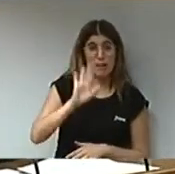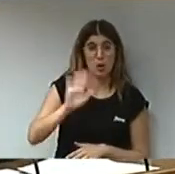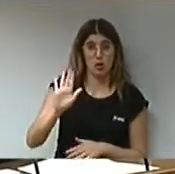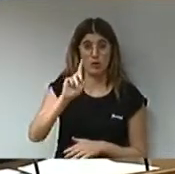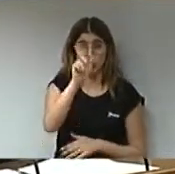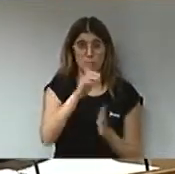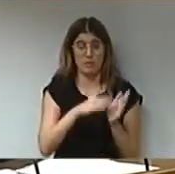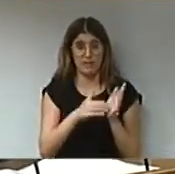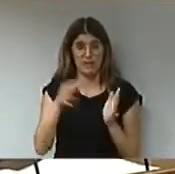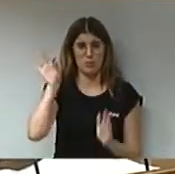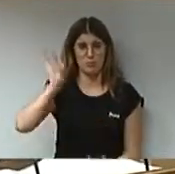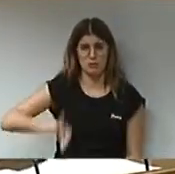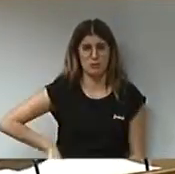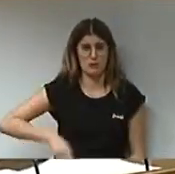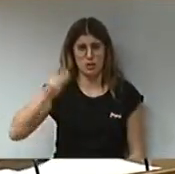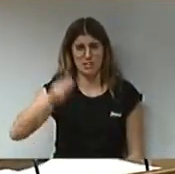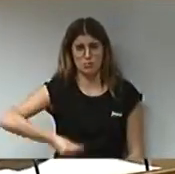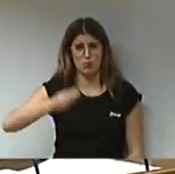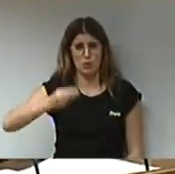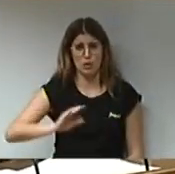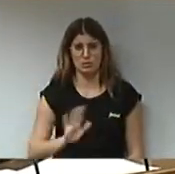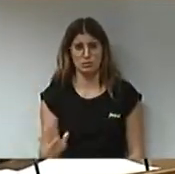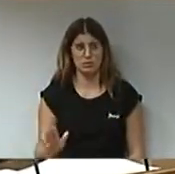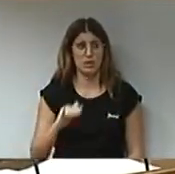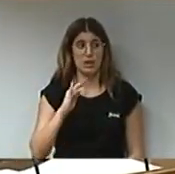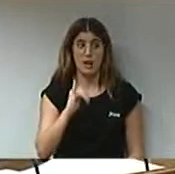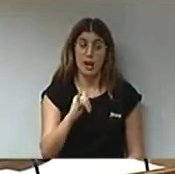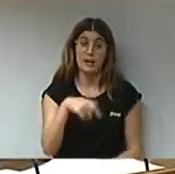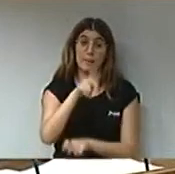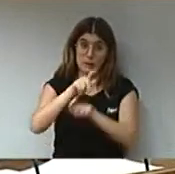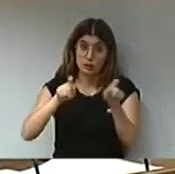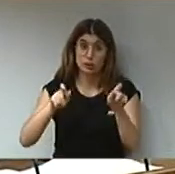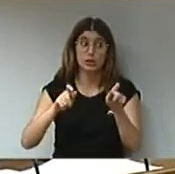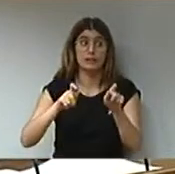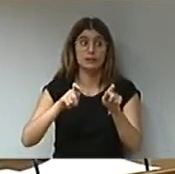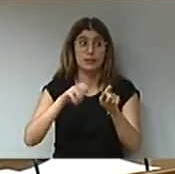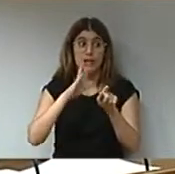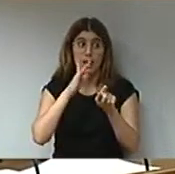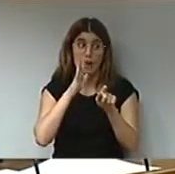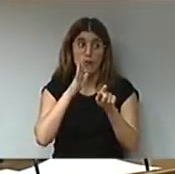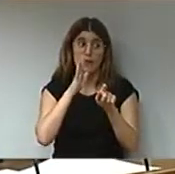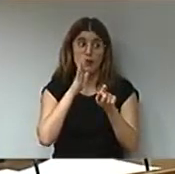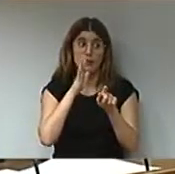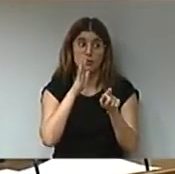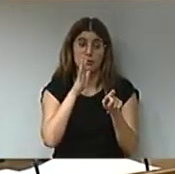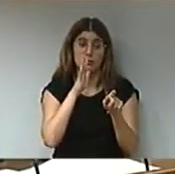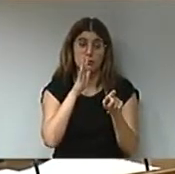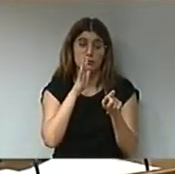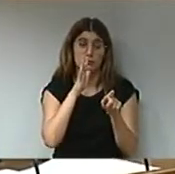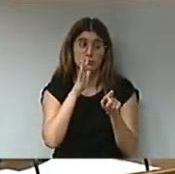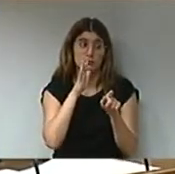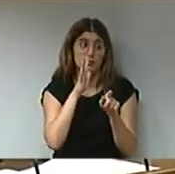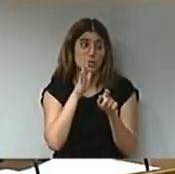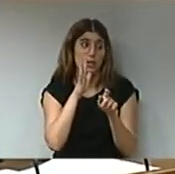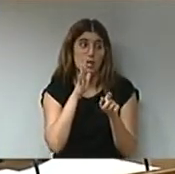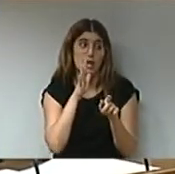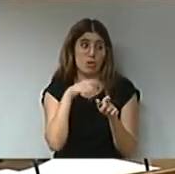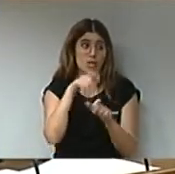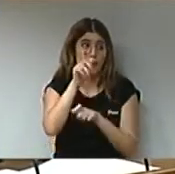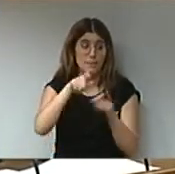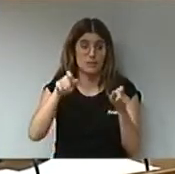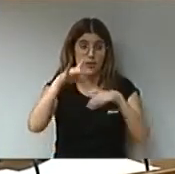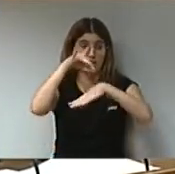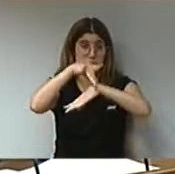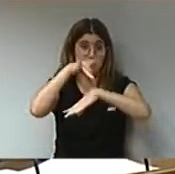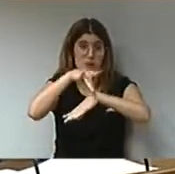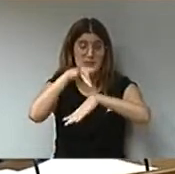Valenciana i té uns professionals extraordinaris. I tenim allí a gent que està en aquests moments sent absolutament de les persones, dels